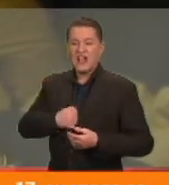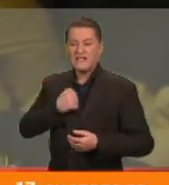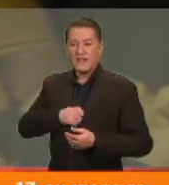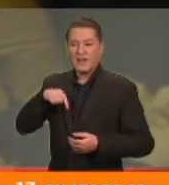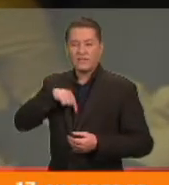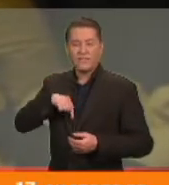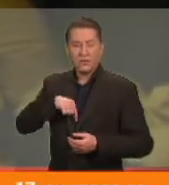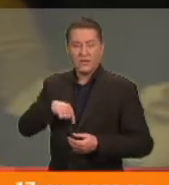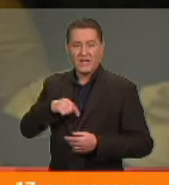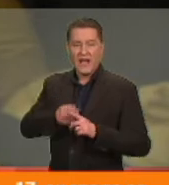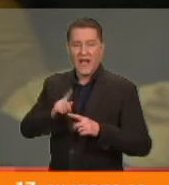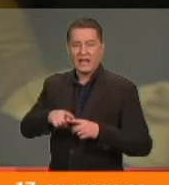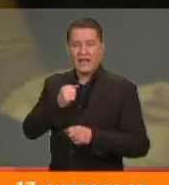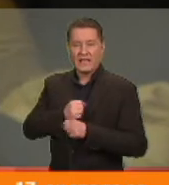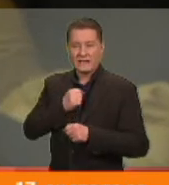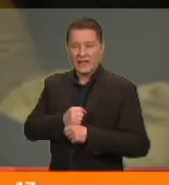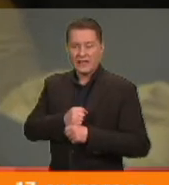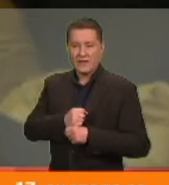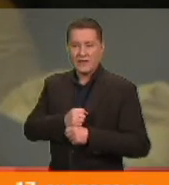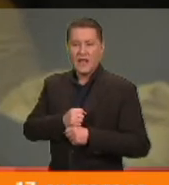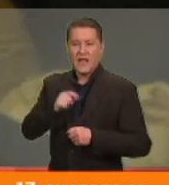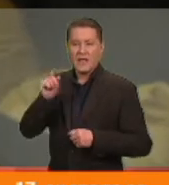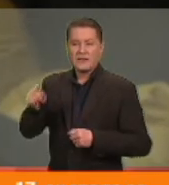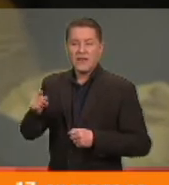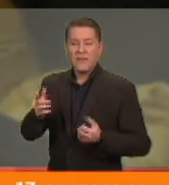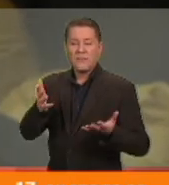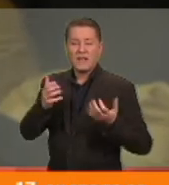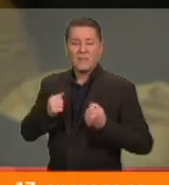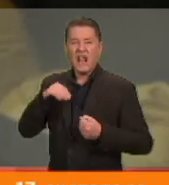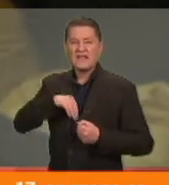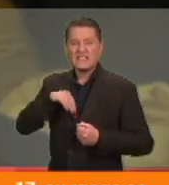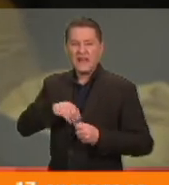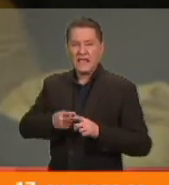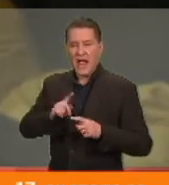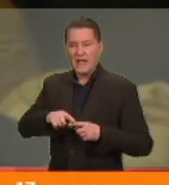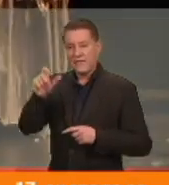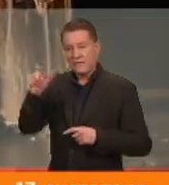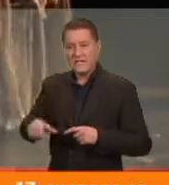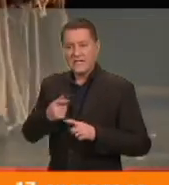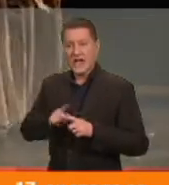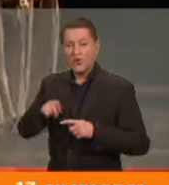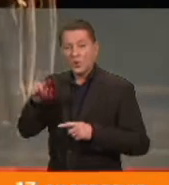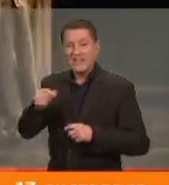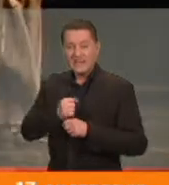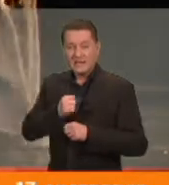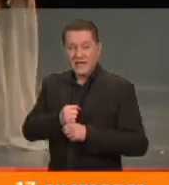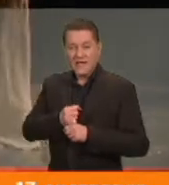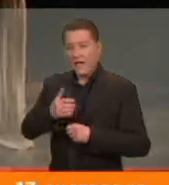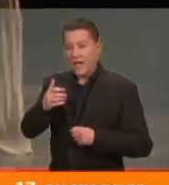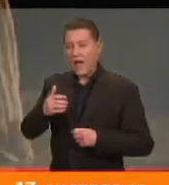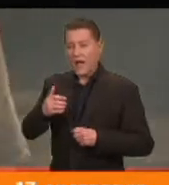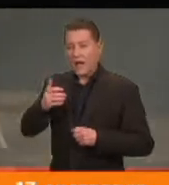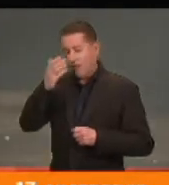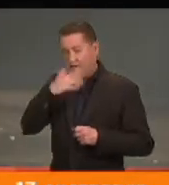це робив. Тобто, і кожну маску, коли ти робив, ти, в принципі, приймав настроєння цього персонажа, який ти робив. У масках не тільки помста